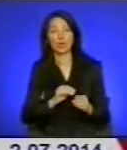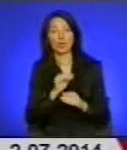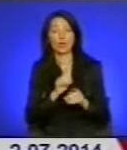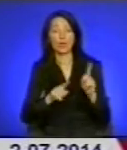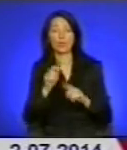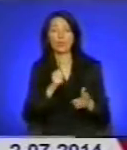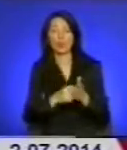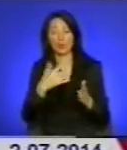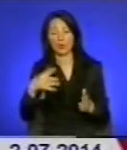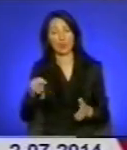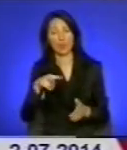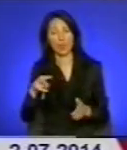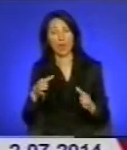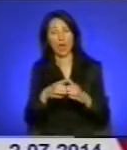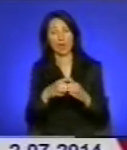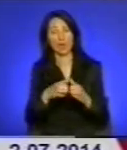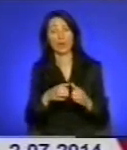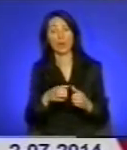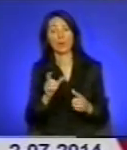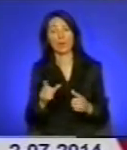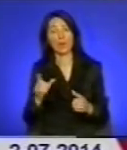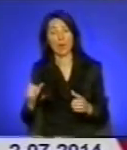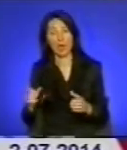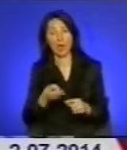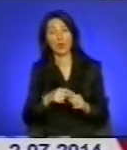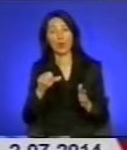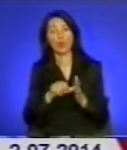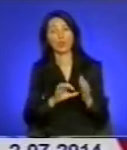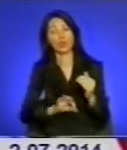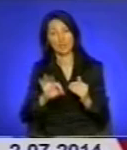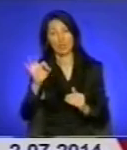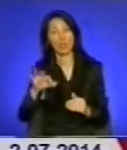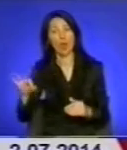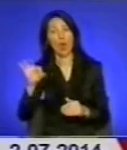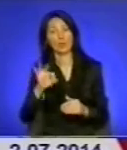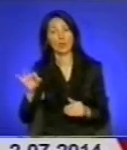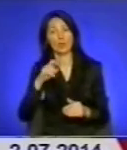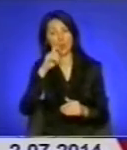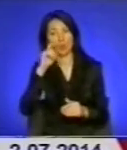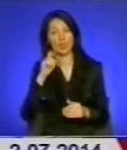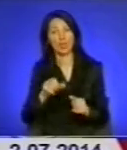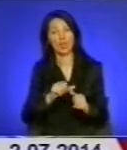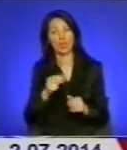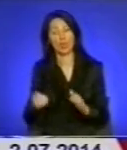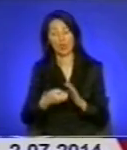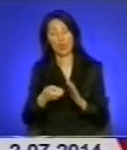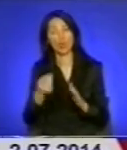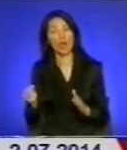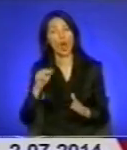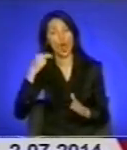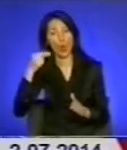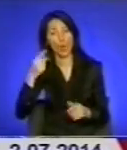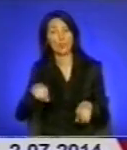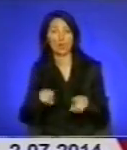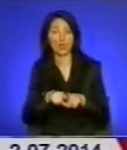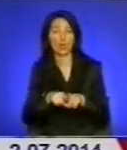15 липня категорія абітурієнтів - це учасники із східних областей України зокрема Донецької і Луганської а також